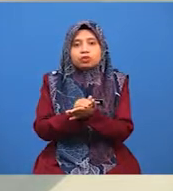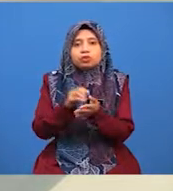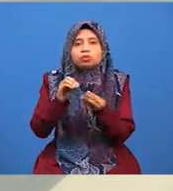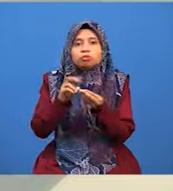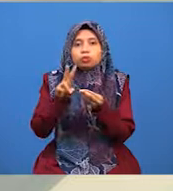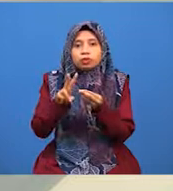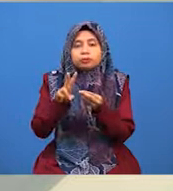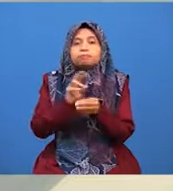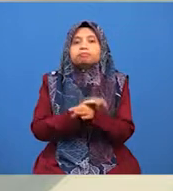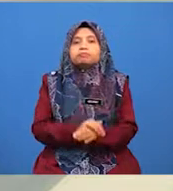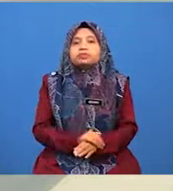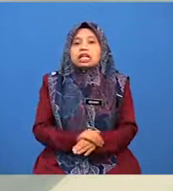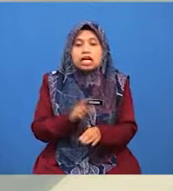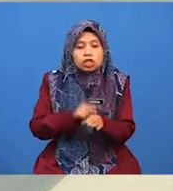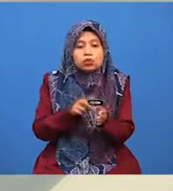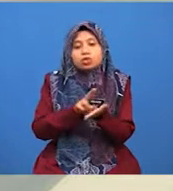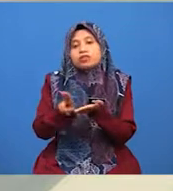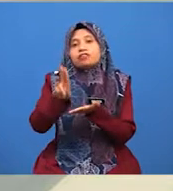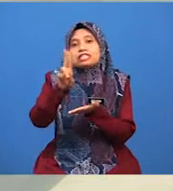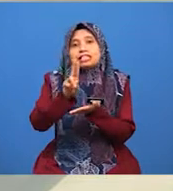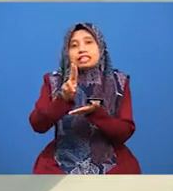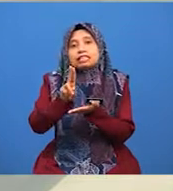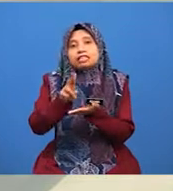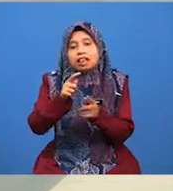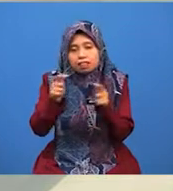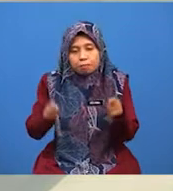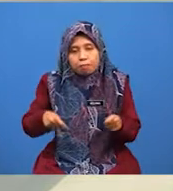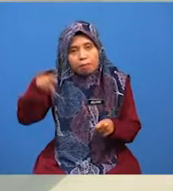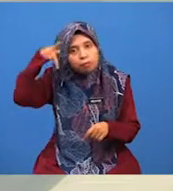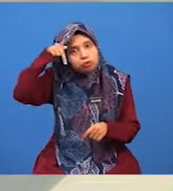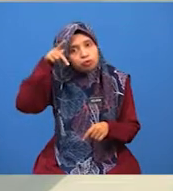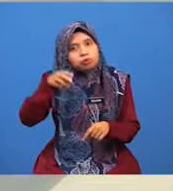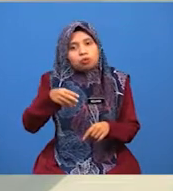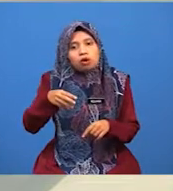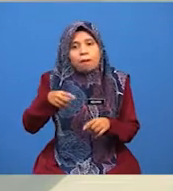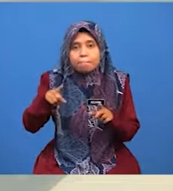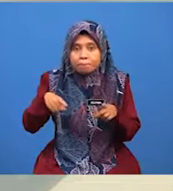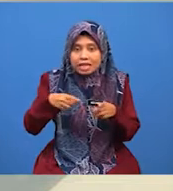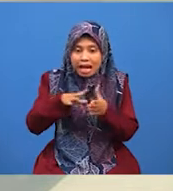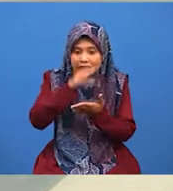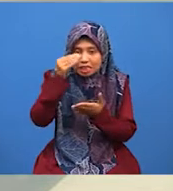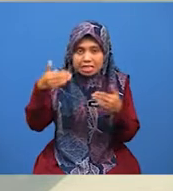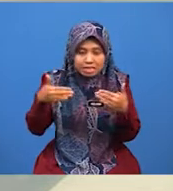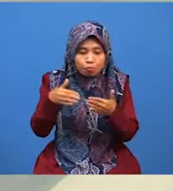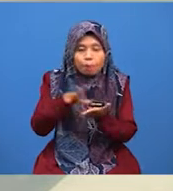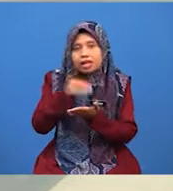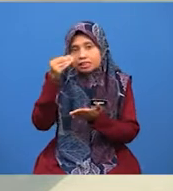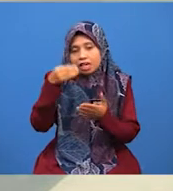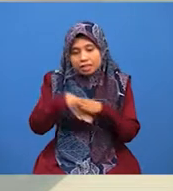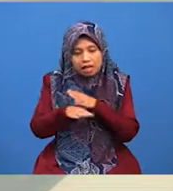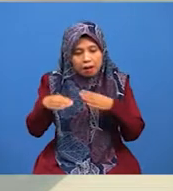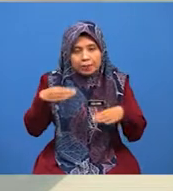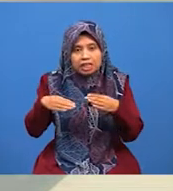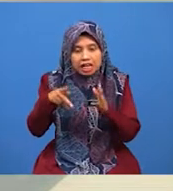latar tempat di universiti, iaitu tempat Parjo melanjutkan pelajaran